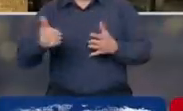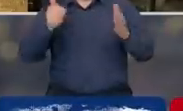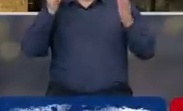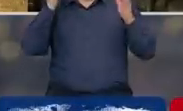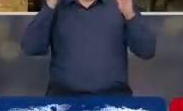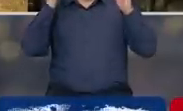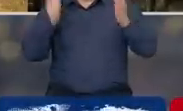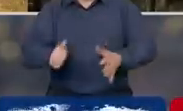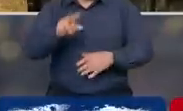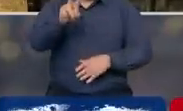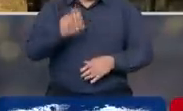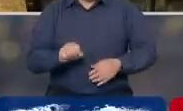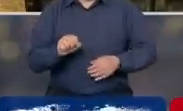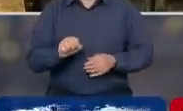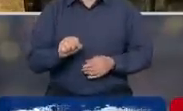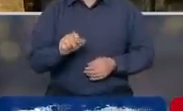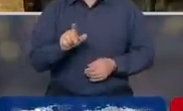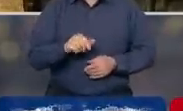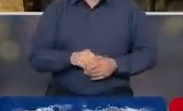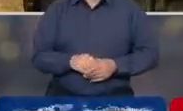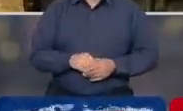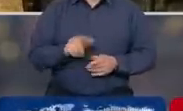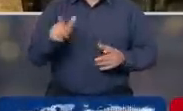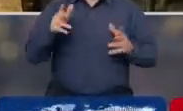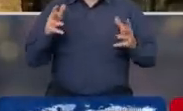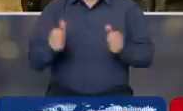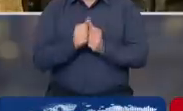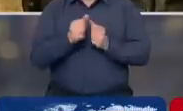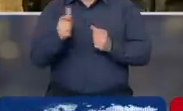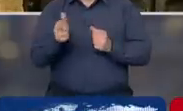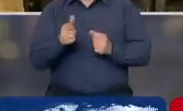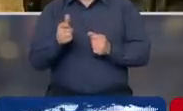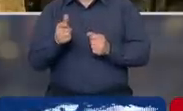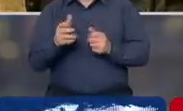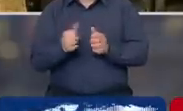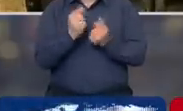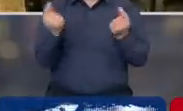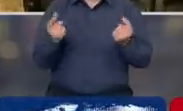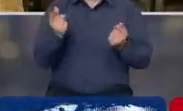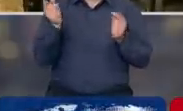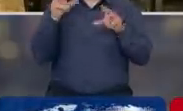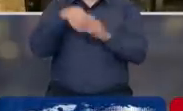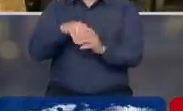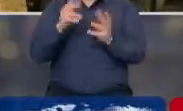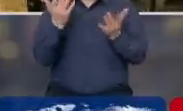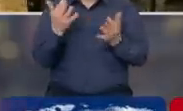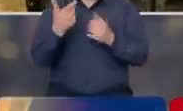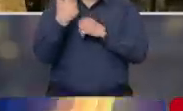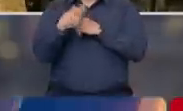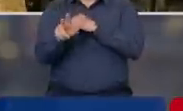tysięcy hektarów w działaniach ratowniczo-gaśniczych na tą chwilę udział bierze